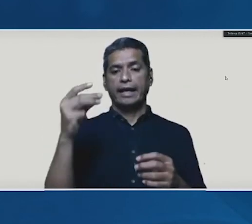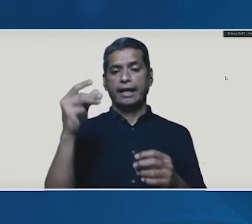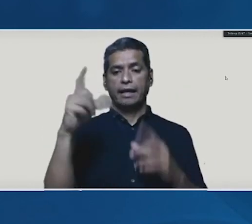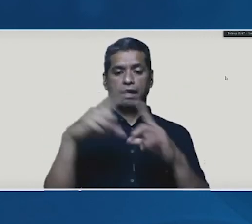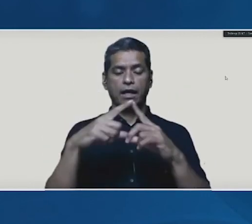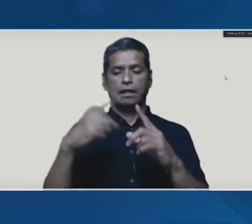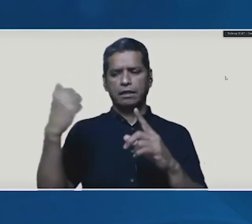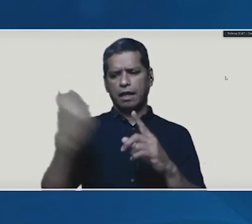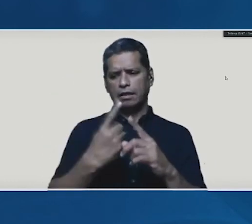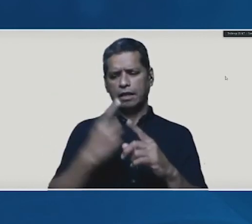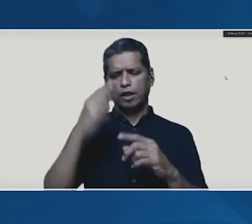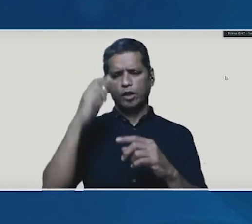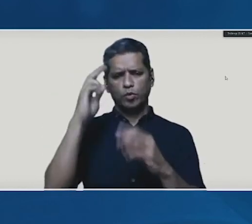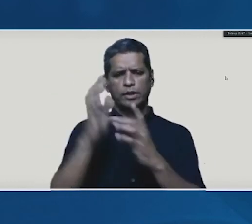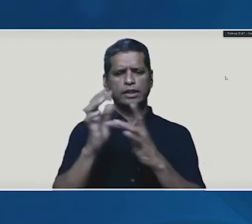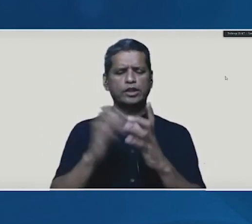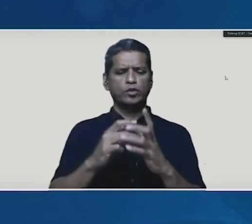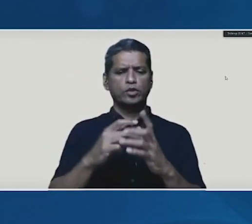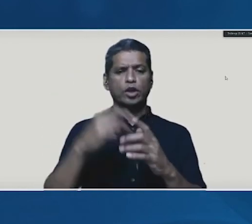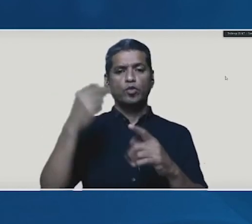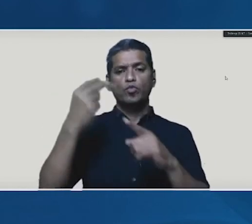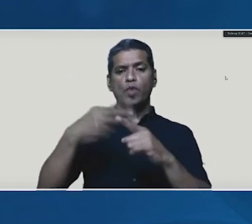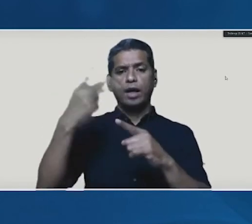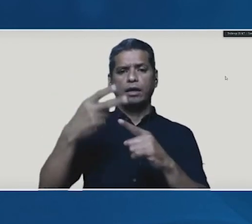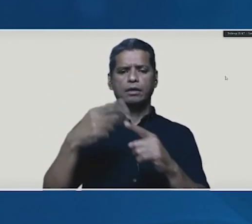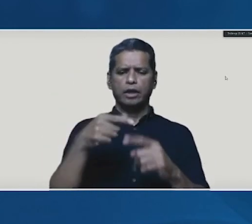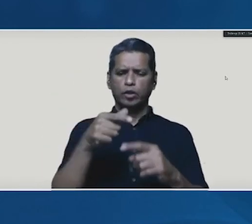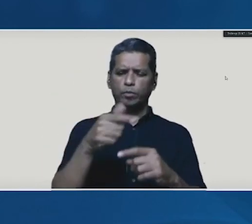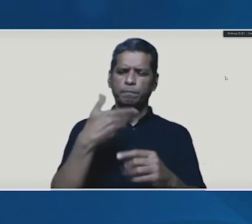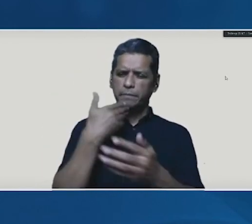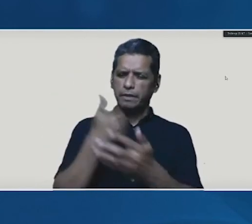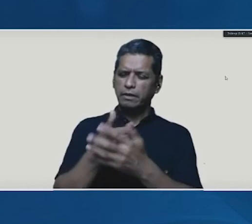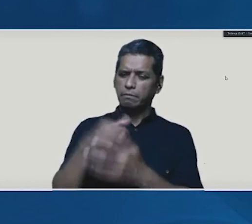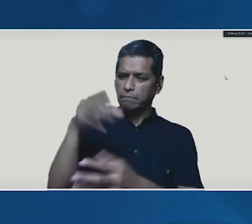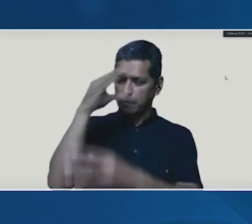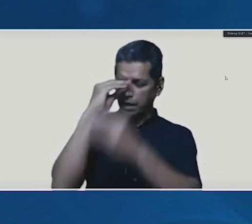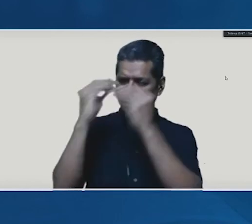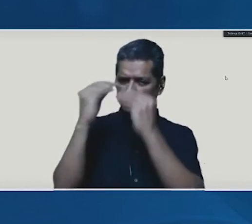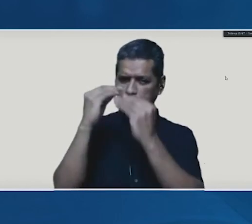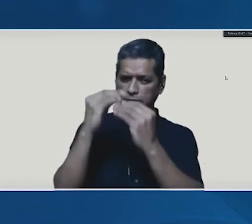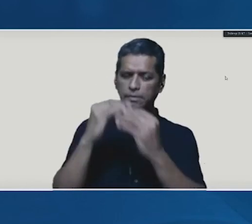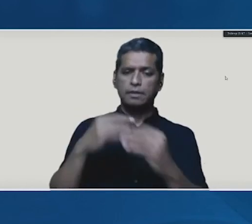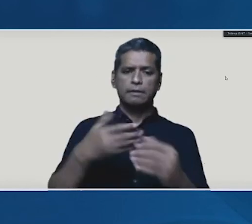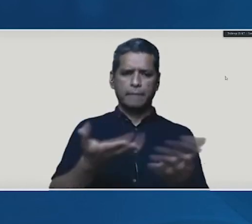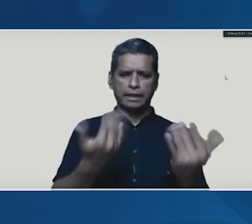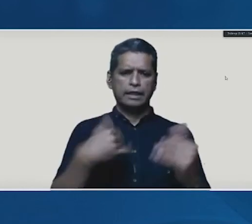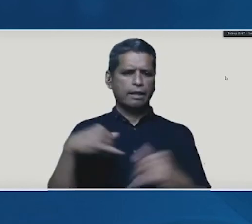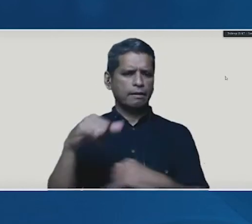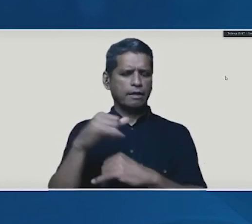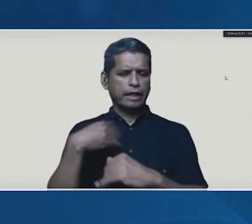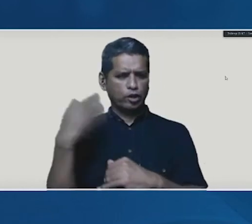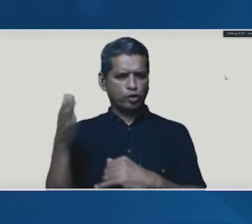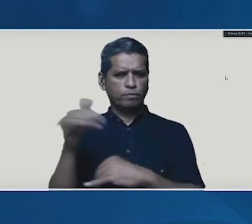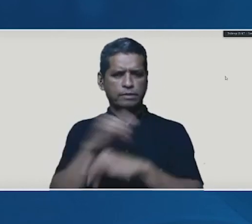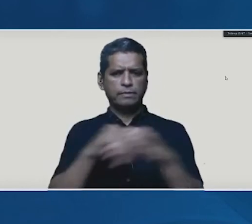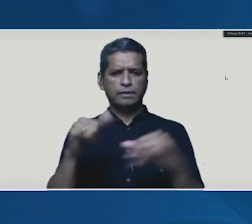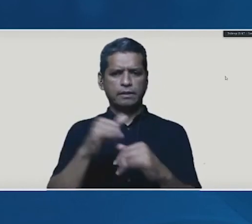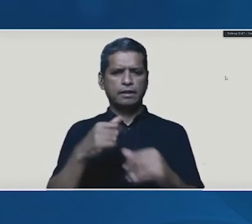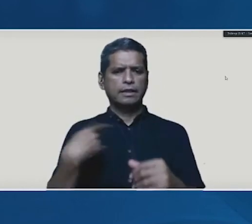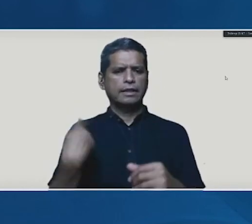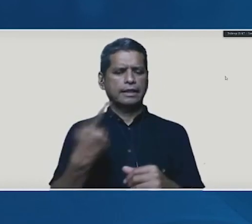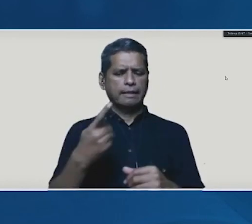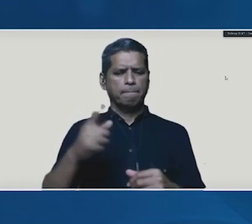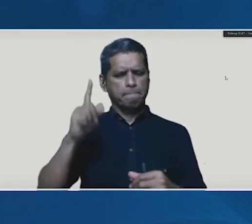yang sangat berharga untuk kita semuanya untuk boleh kita ikuti bersama-sama untuk itu segala ini pastikan bahwa besok